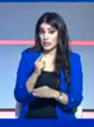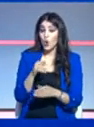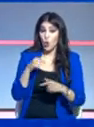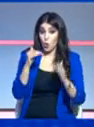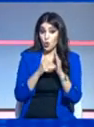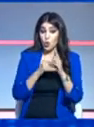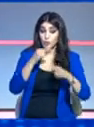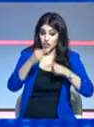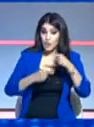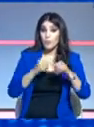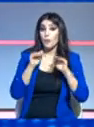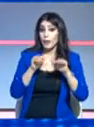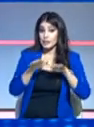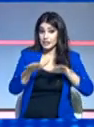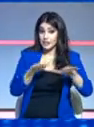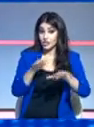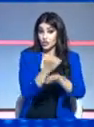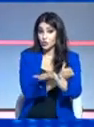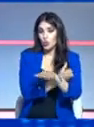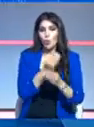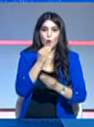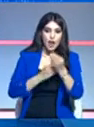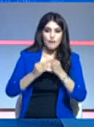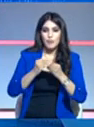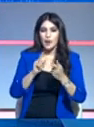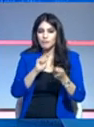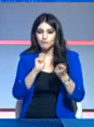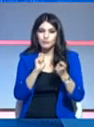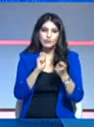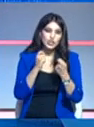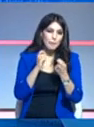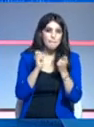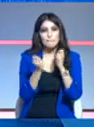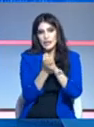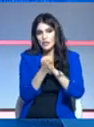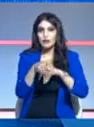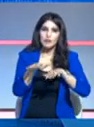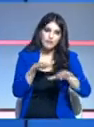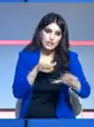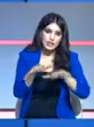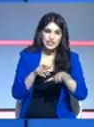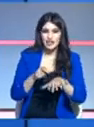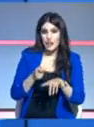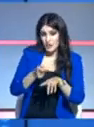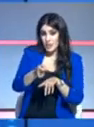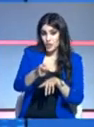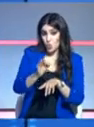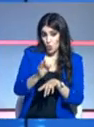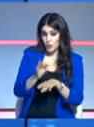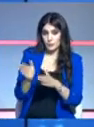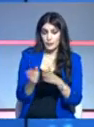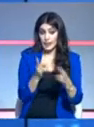ستواصلون بنفس هذه الاستراتيجيه او ربما سنشهد تغيير فيها في المده القادمه؟ Alors, juste habite